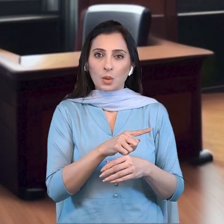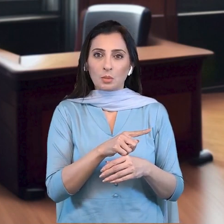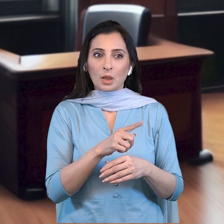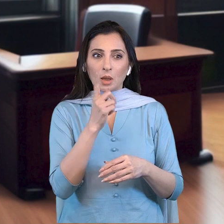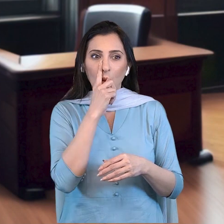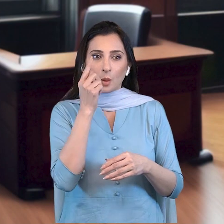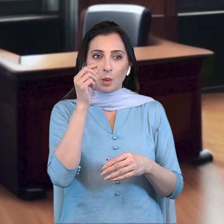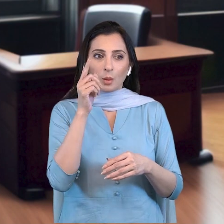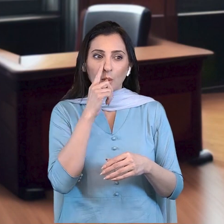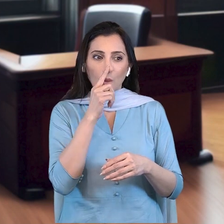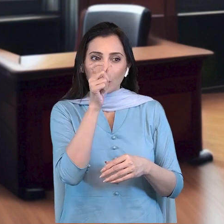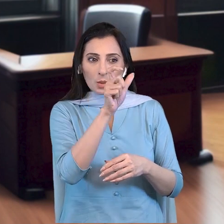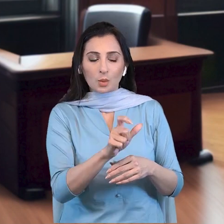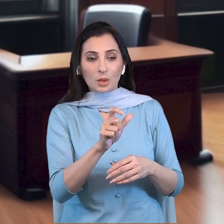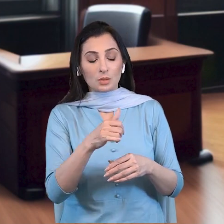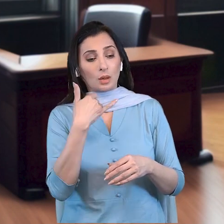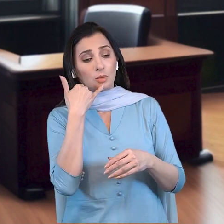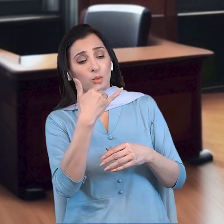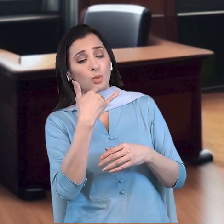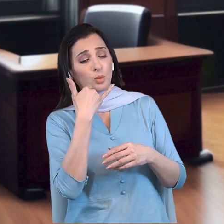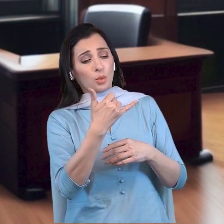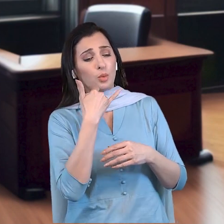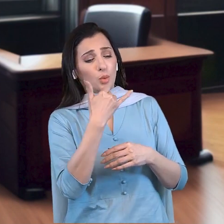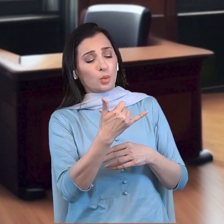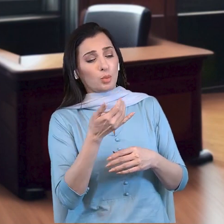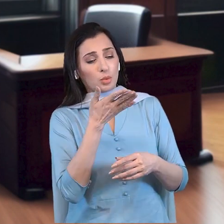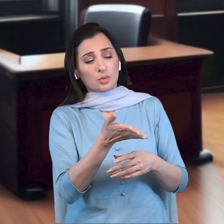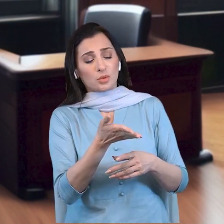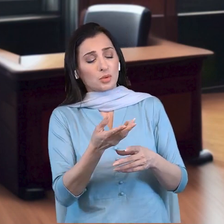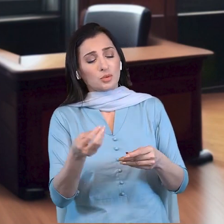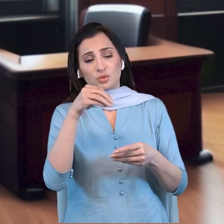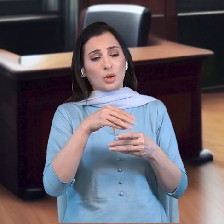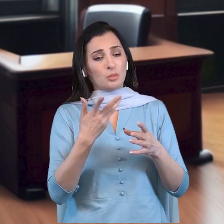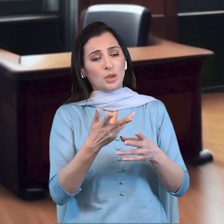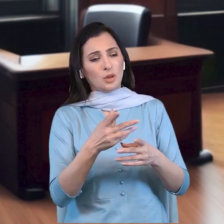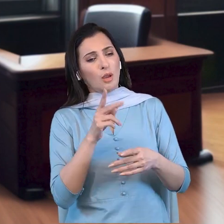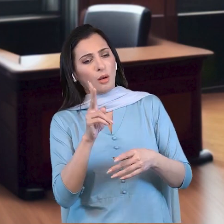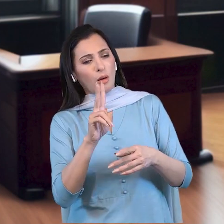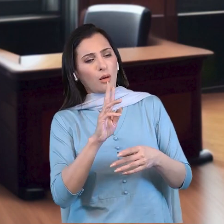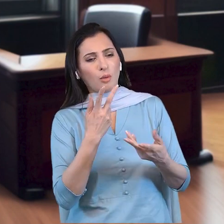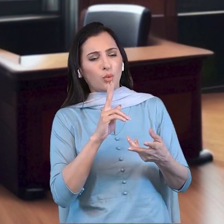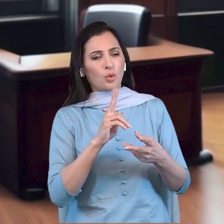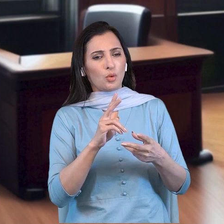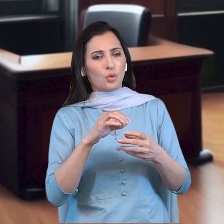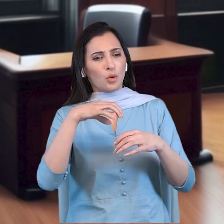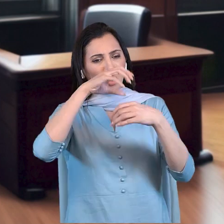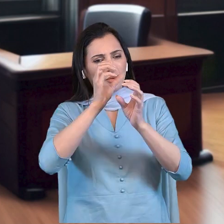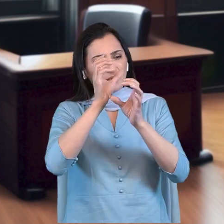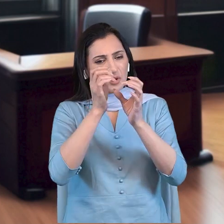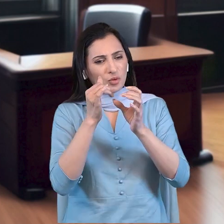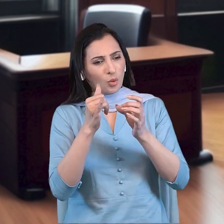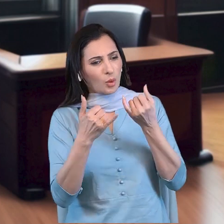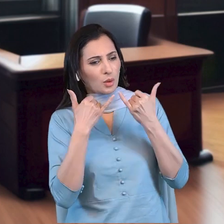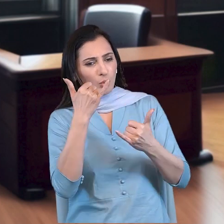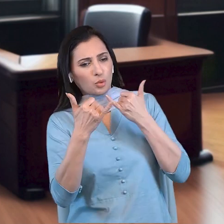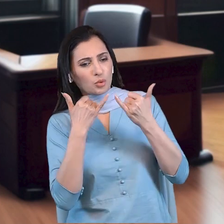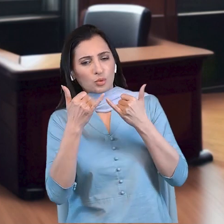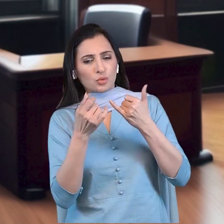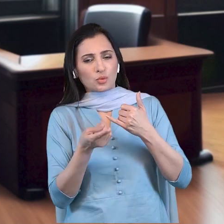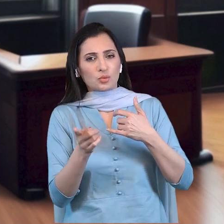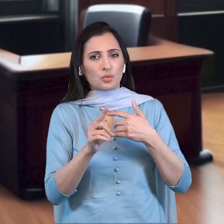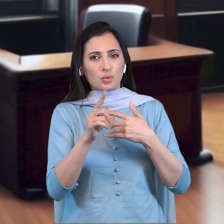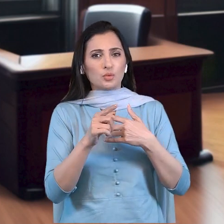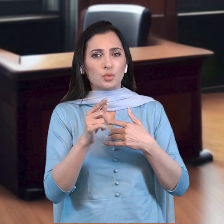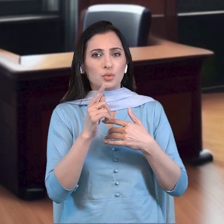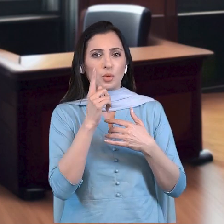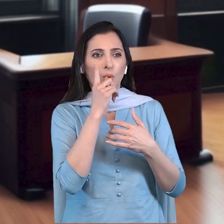آ گئی ہیں، تو ڈیلی بیٹی اپنی جتنی بھی گھر کی ایکٹیویٹیز ہیں اپنی ماں کو رپورٹ کرتی، ماں اس کو بتاتی رہتی ہے